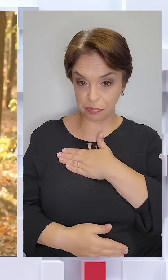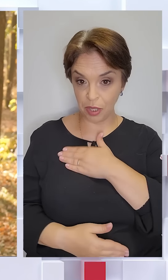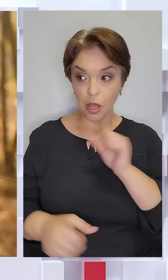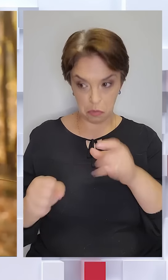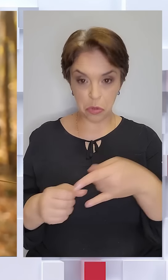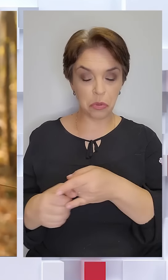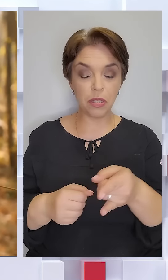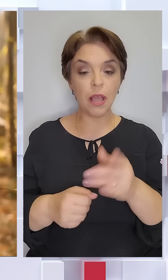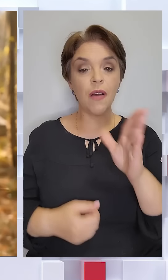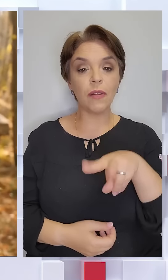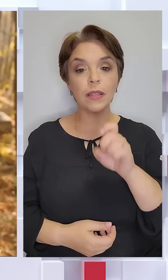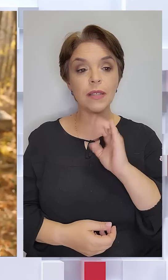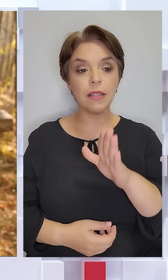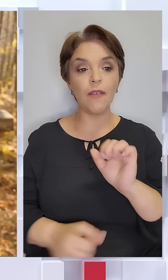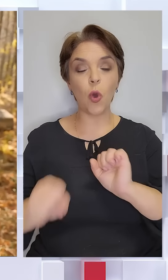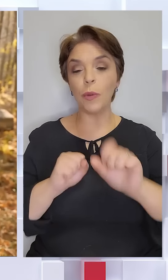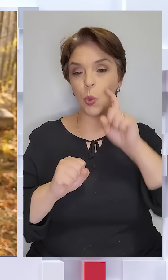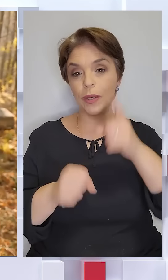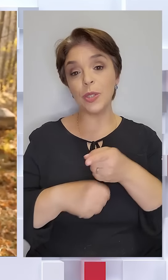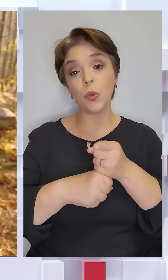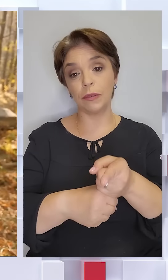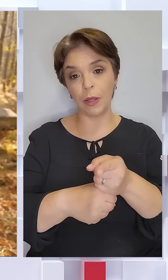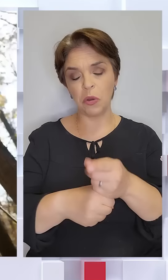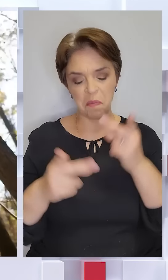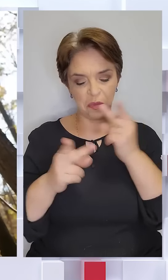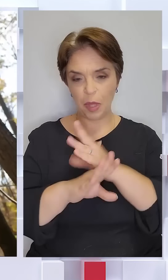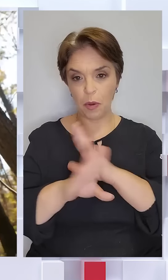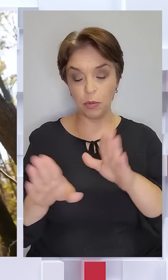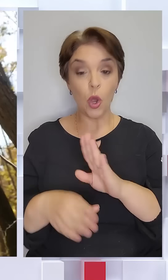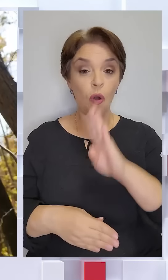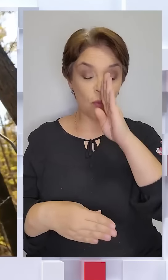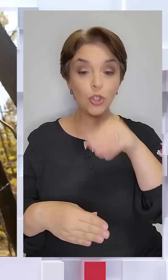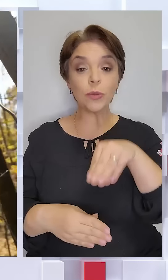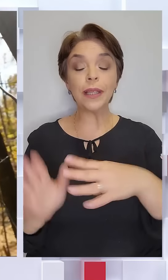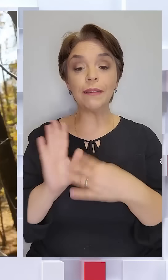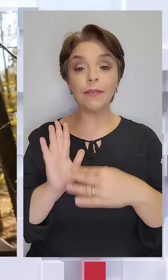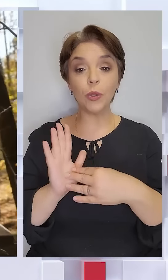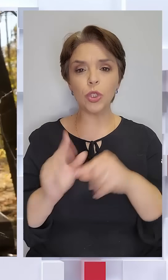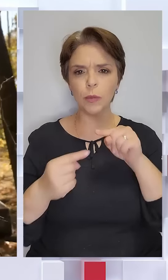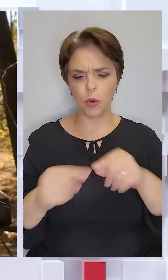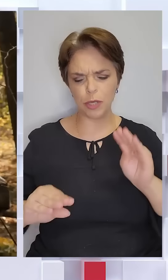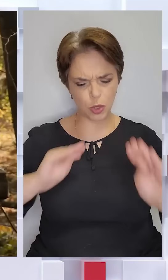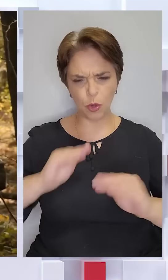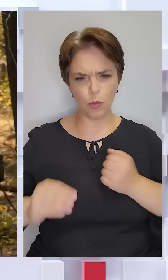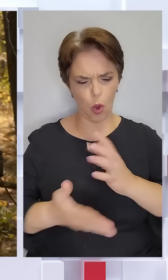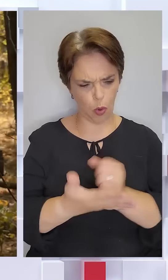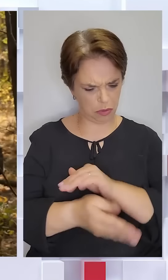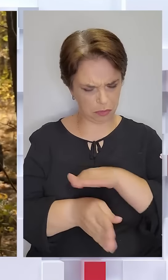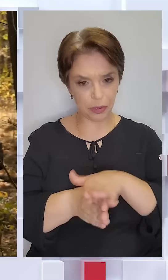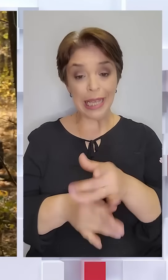на ньому їздити. Владислав, командир українського танку, не помилився. У ворожому Т-90, попри споряджений